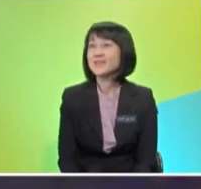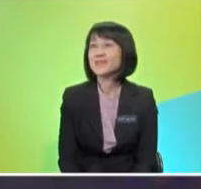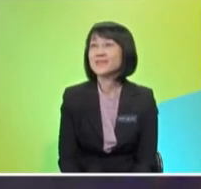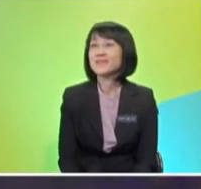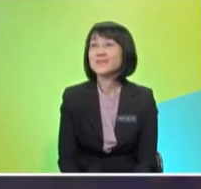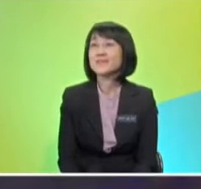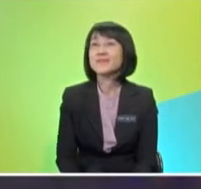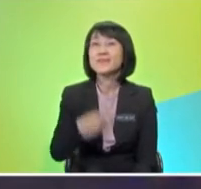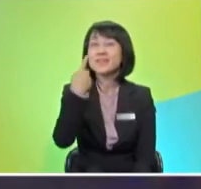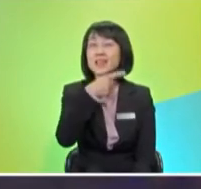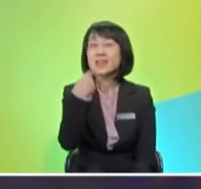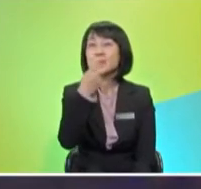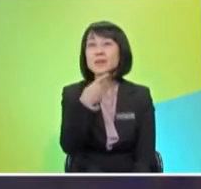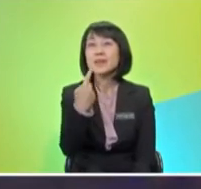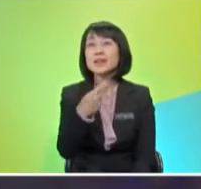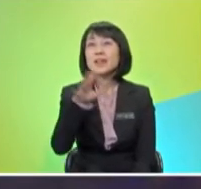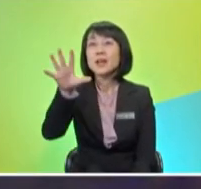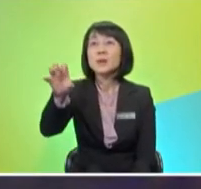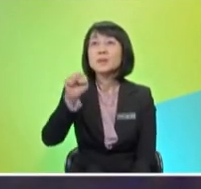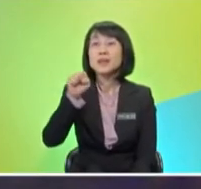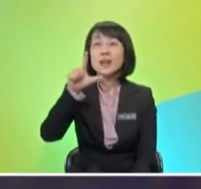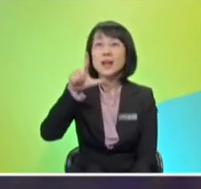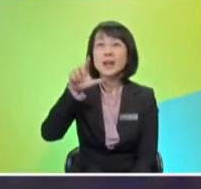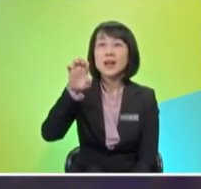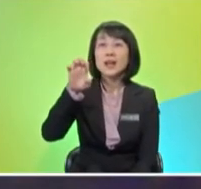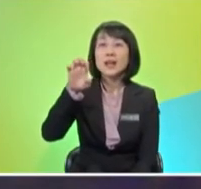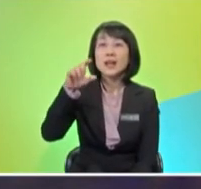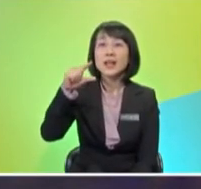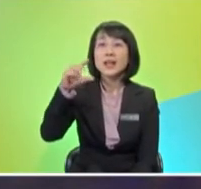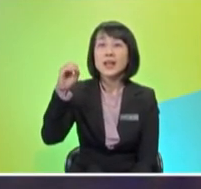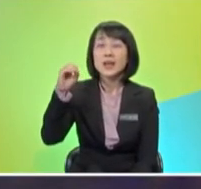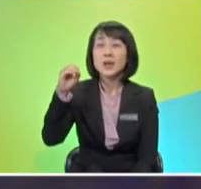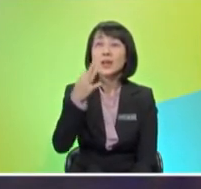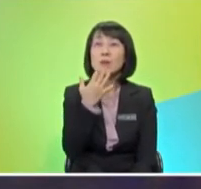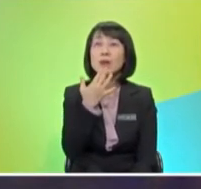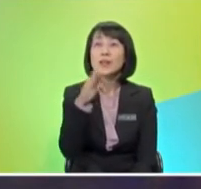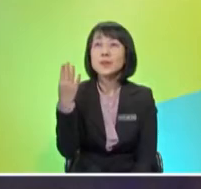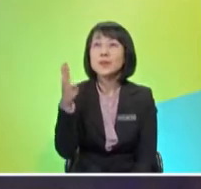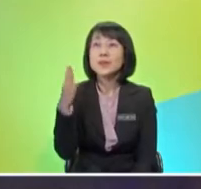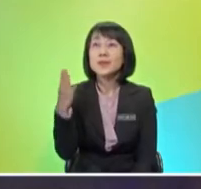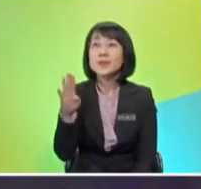yang pegang Lego bawa warna biru belita angkat tangan Kak Cikgu